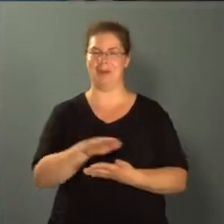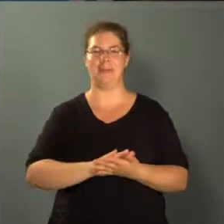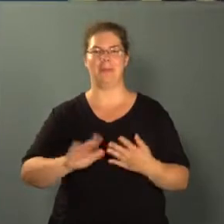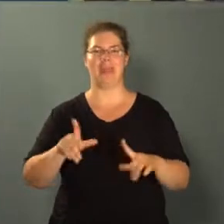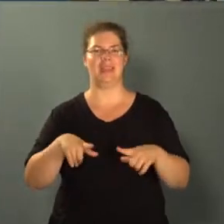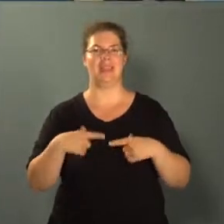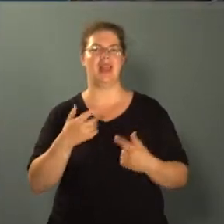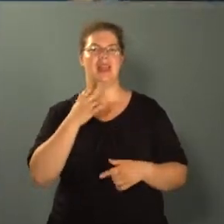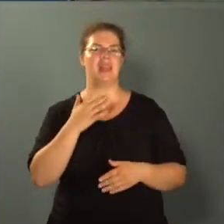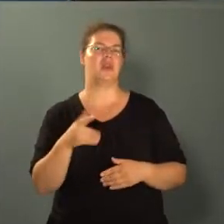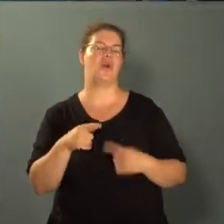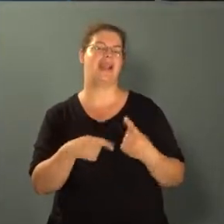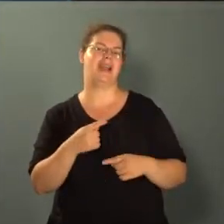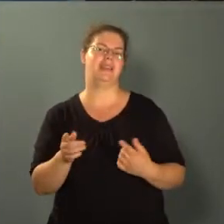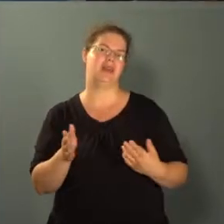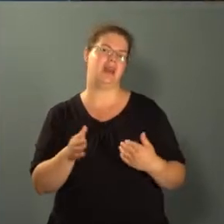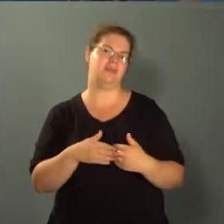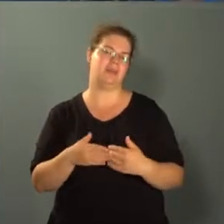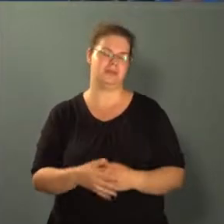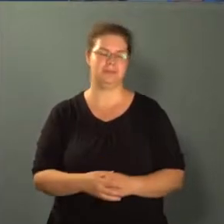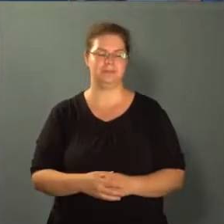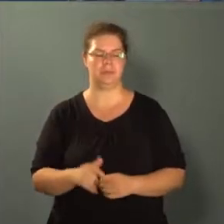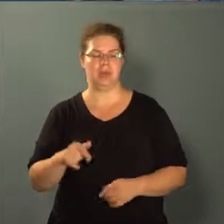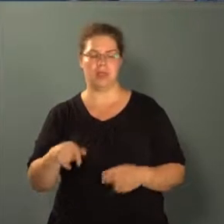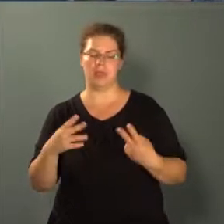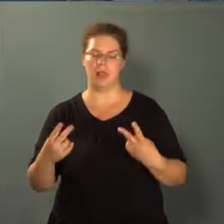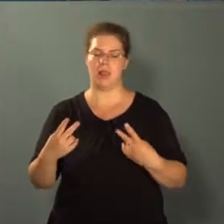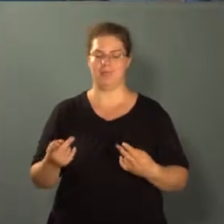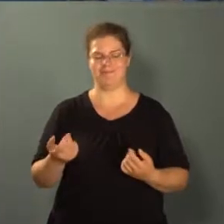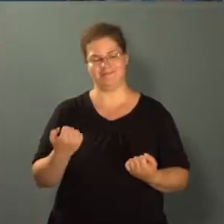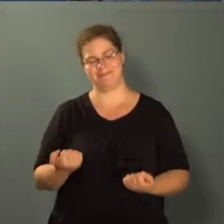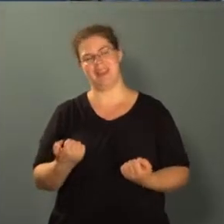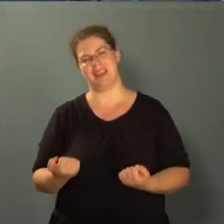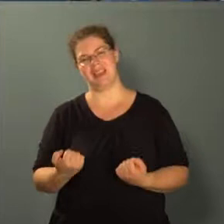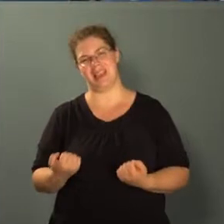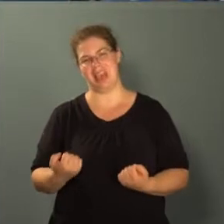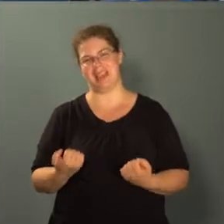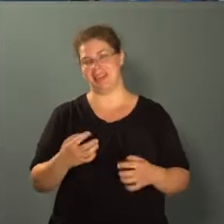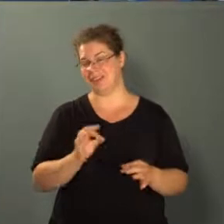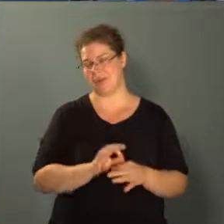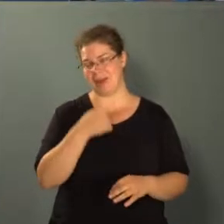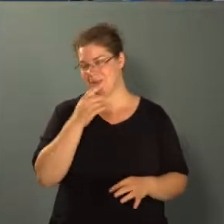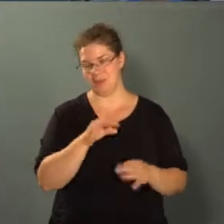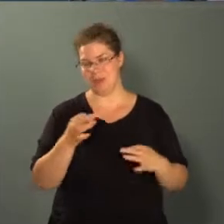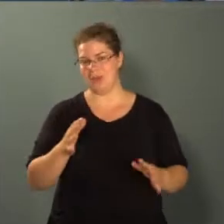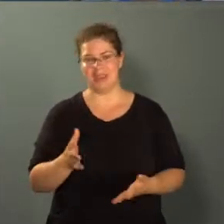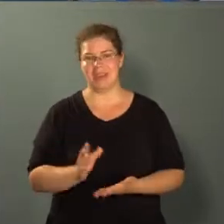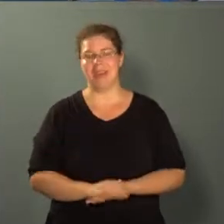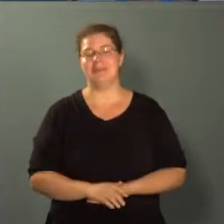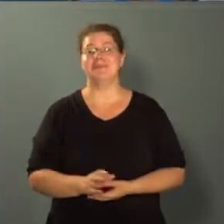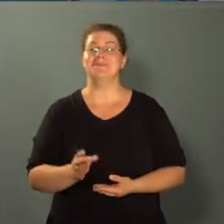milyen is az élet egy rocklegenda társaságában. Szóval a lényeg az, hogy nehéz ügy, megmondom őszintén,